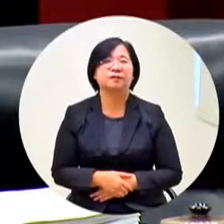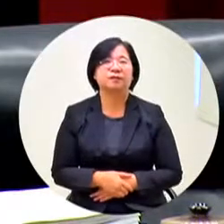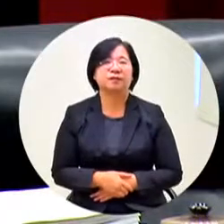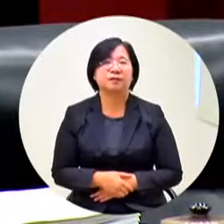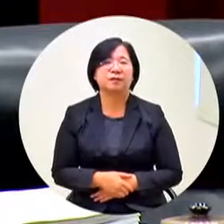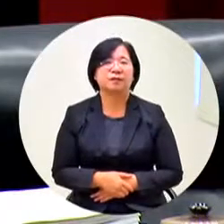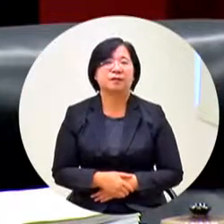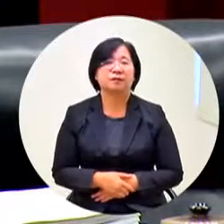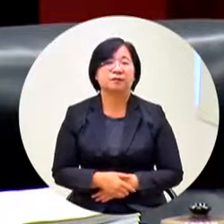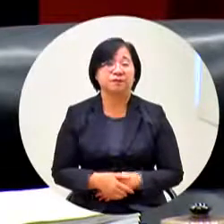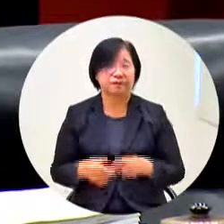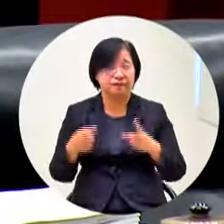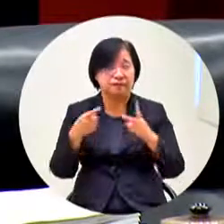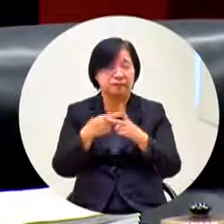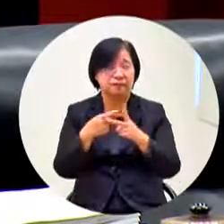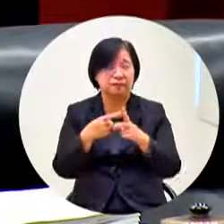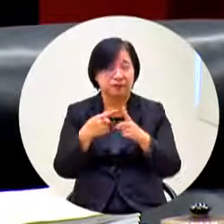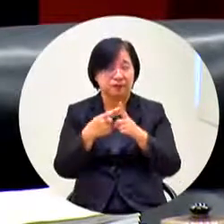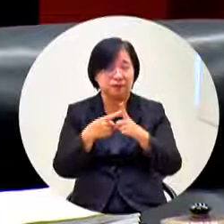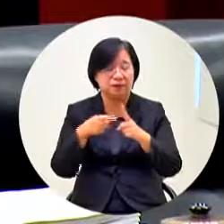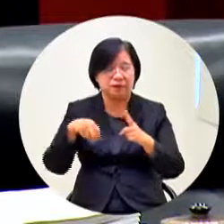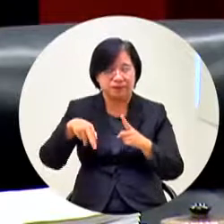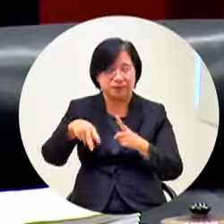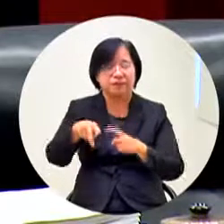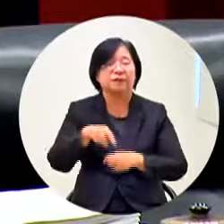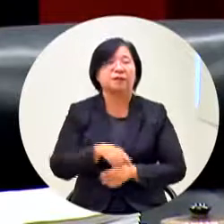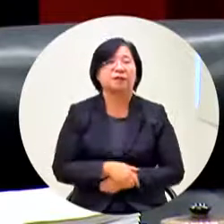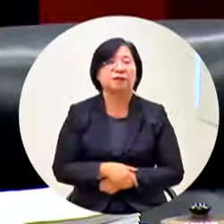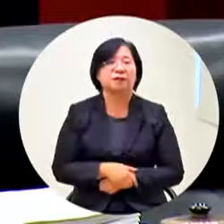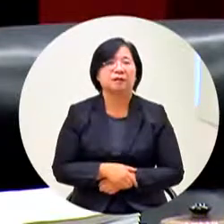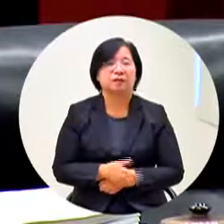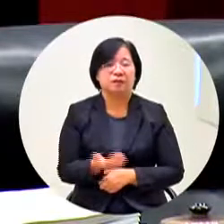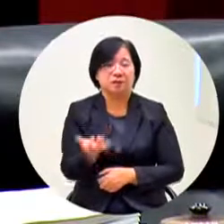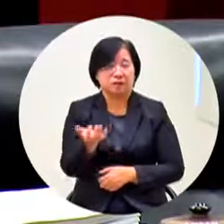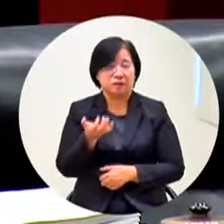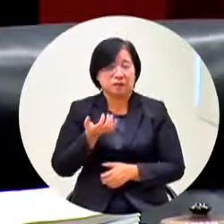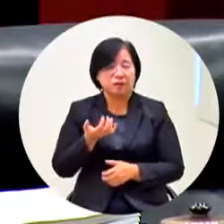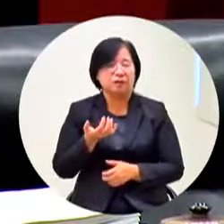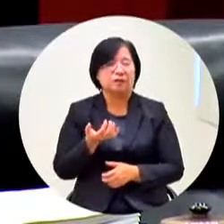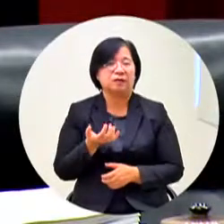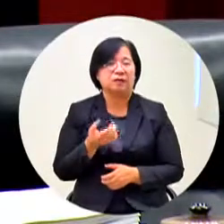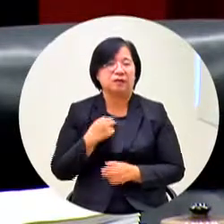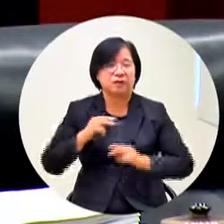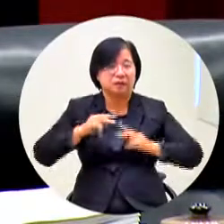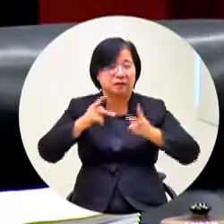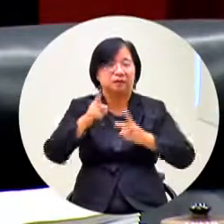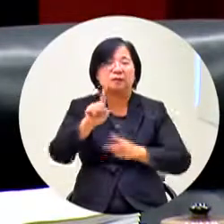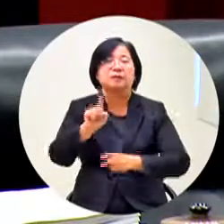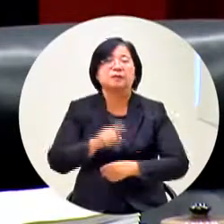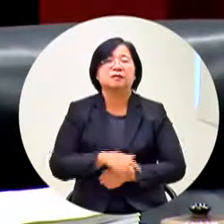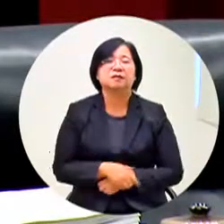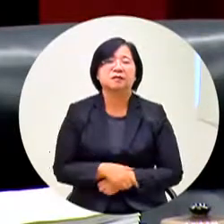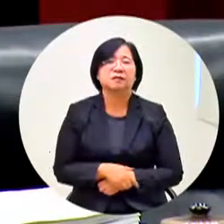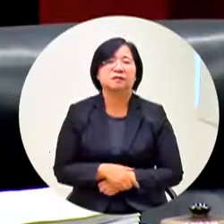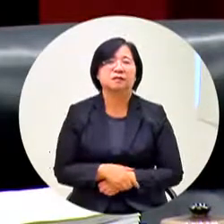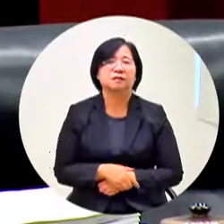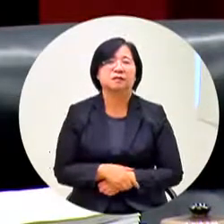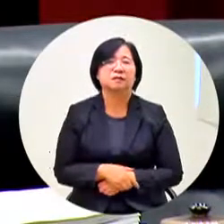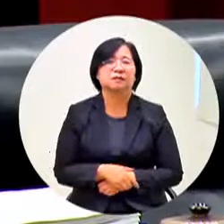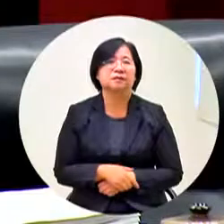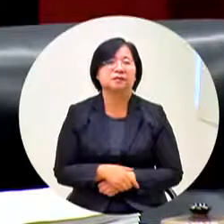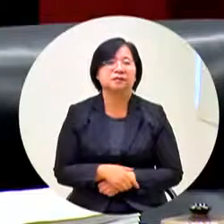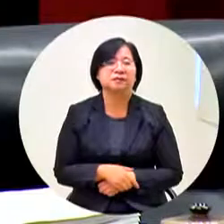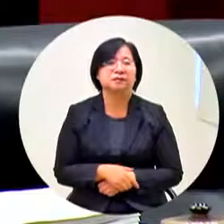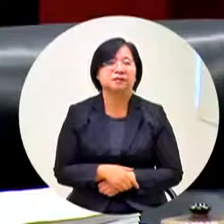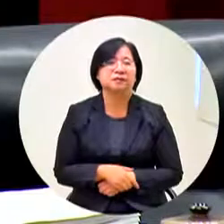个 人行道，那大概是不是把它退往后退，改成一个那个车行